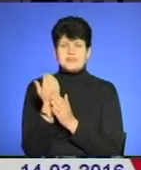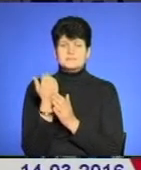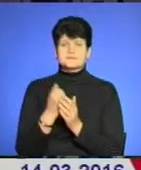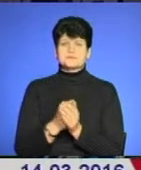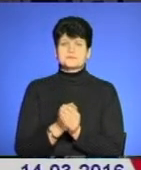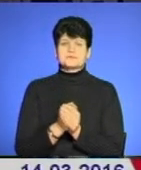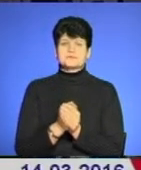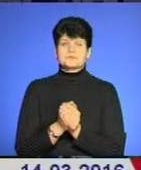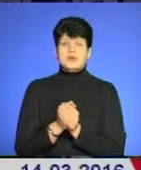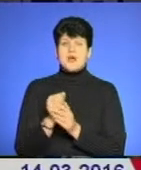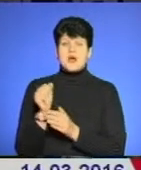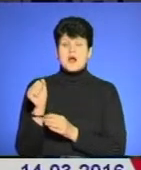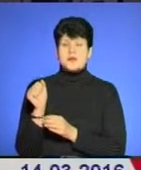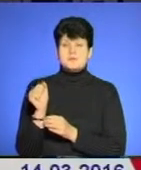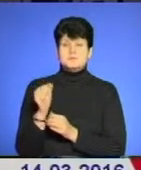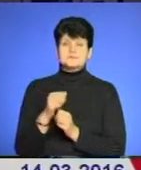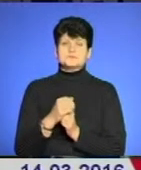А